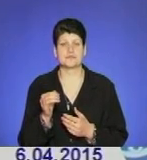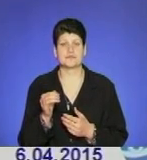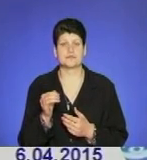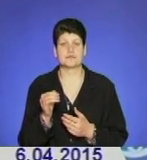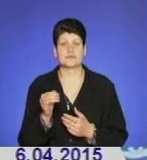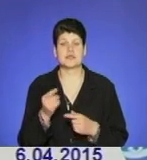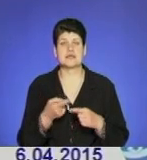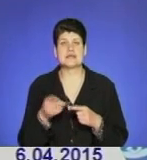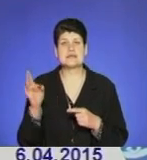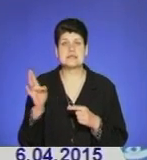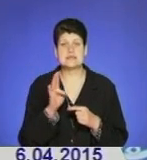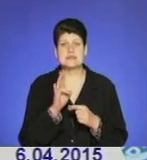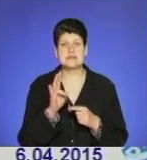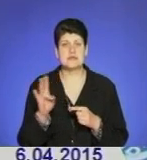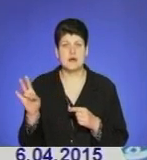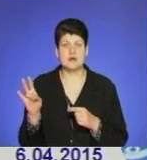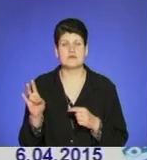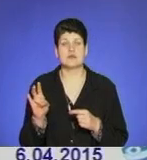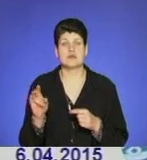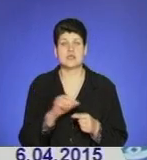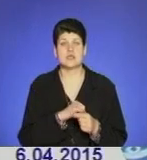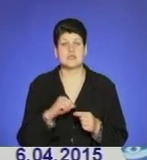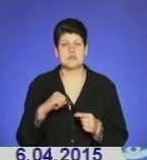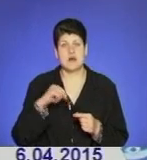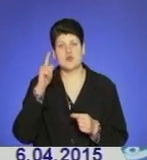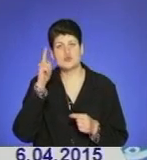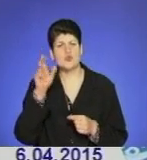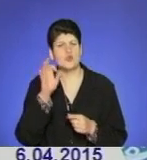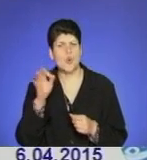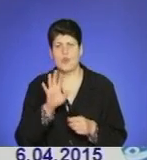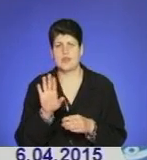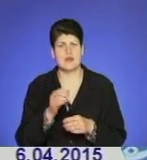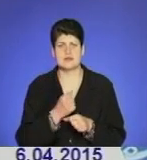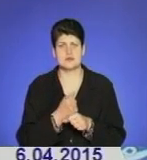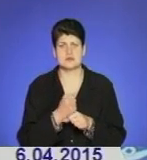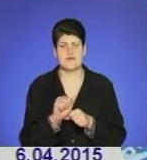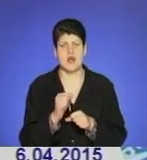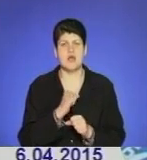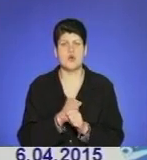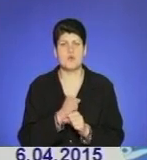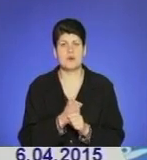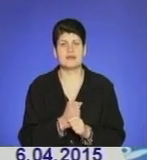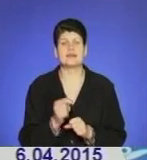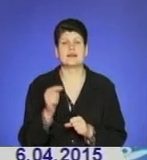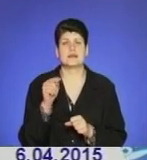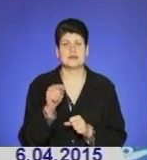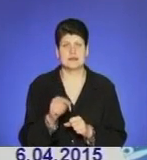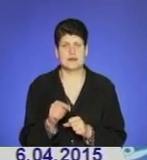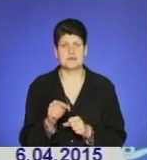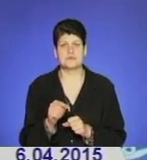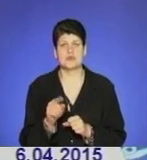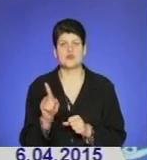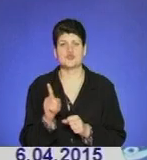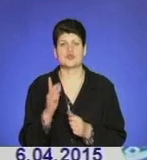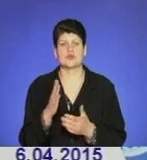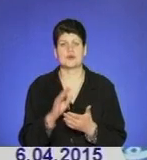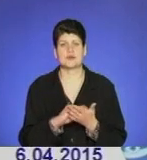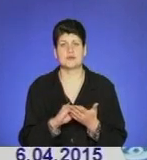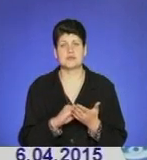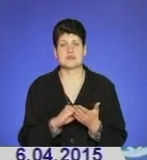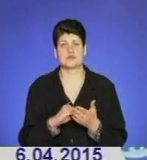безумовно, що церква, сам Господь нікого не заставляє робити те, що є приписом